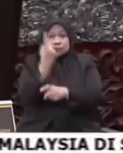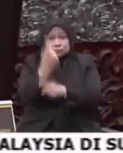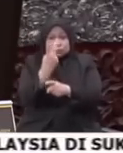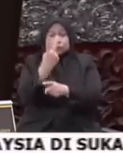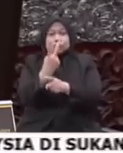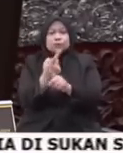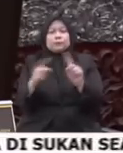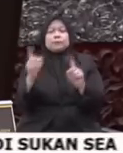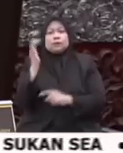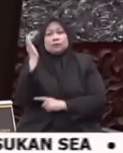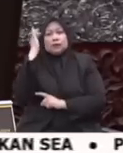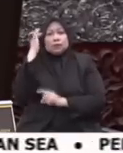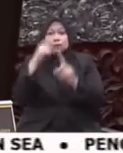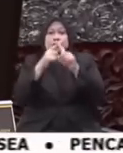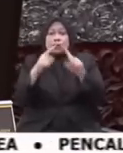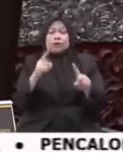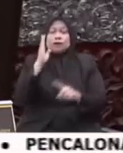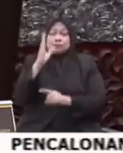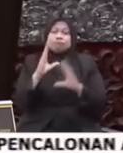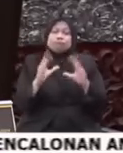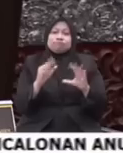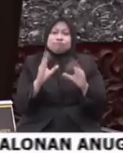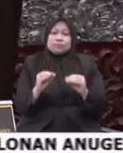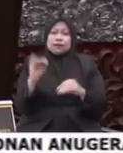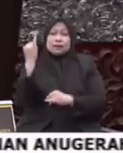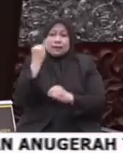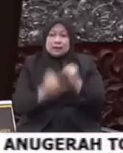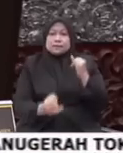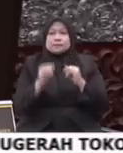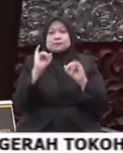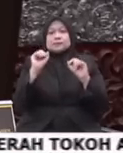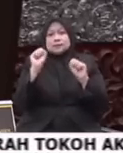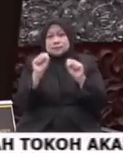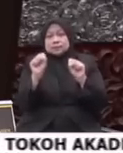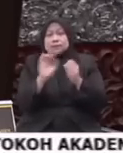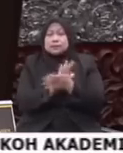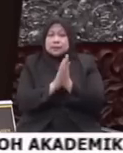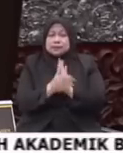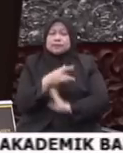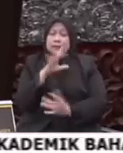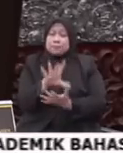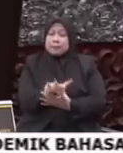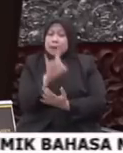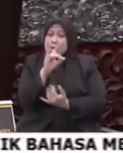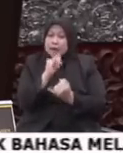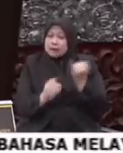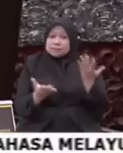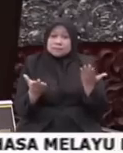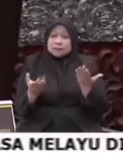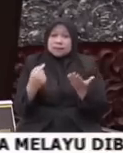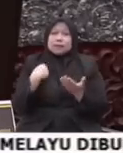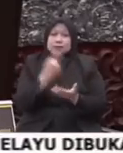Tapi saya tahu bahwa dewan hanya akan disidang hari terakhir pada besok hari jadi saya rasa pilihan terakhir ialah